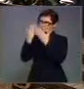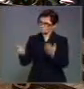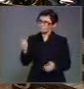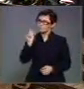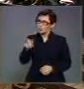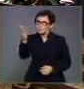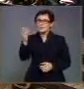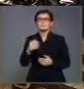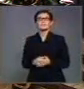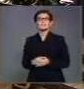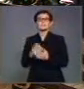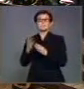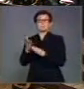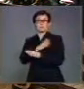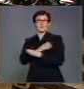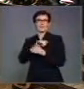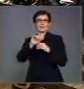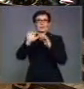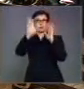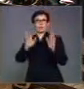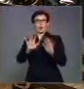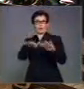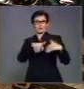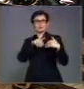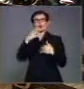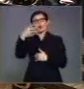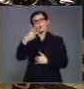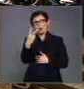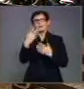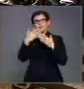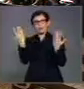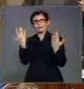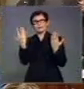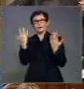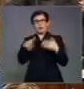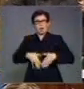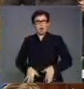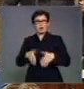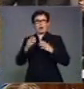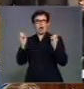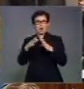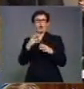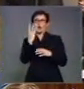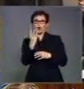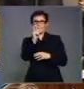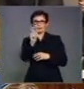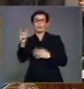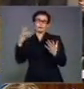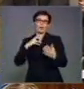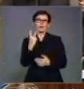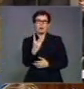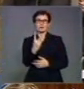Arvoisa puhemies, tuossa eduskuntatalon edessä on nyt 32 päivää pitänyt nälkälakkoa kolme, nyt enää